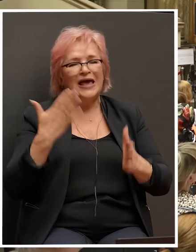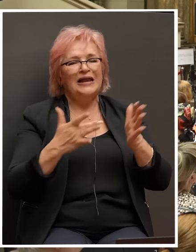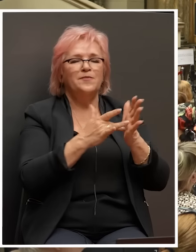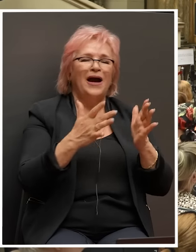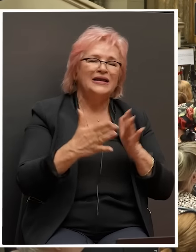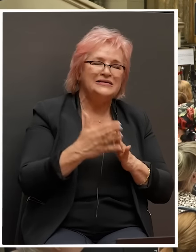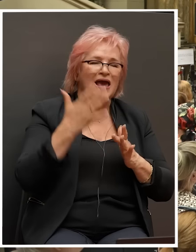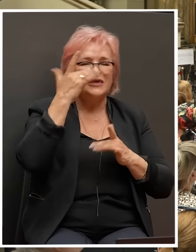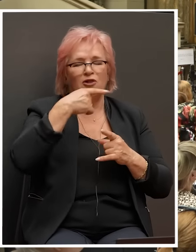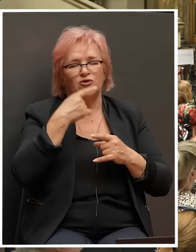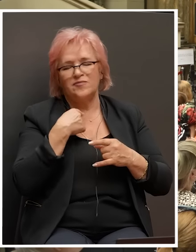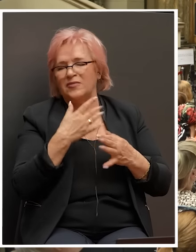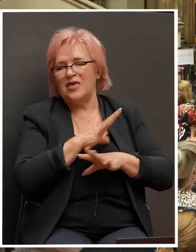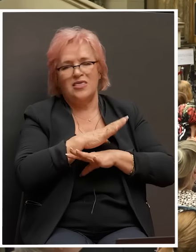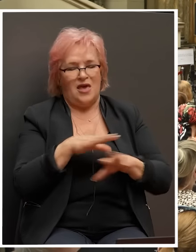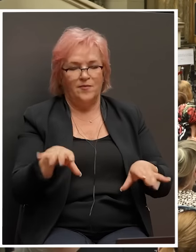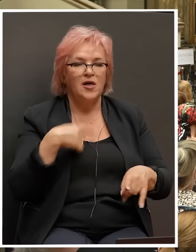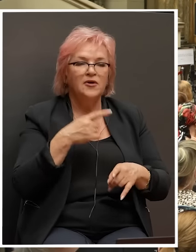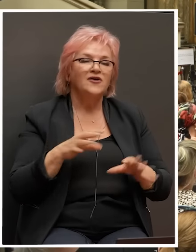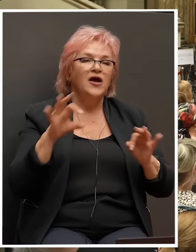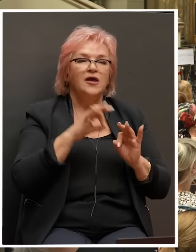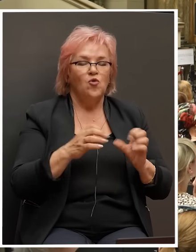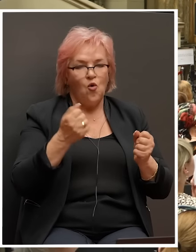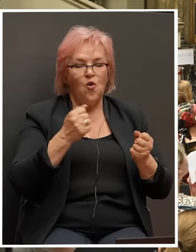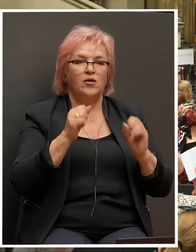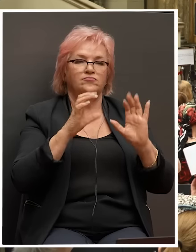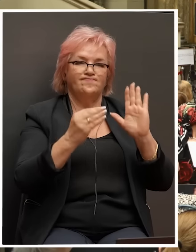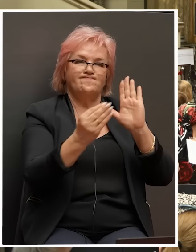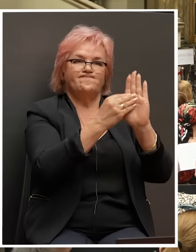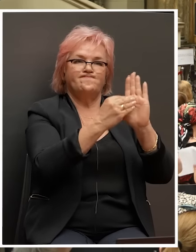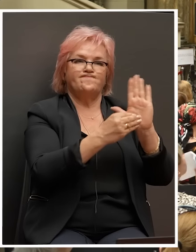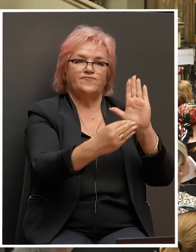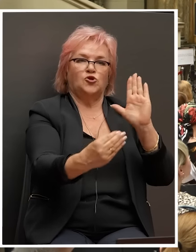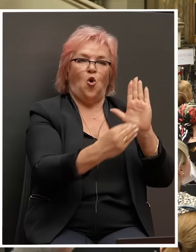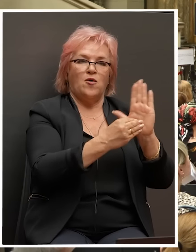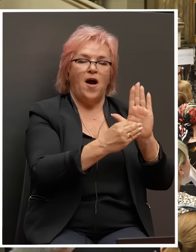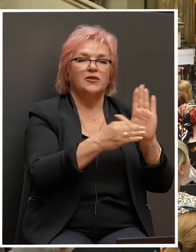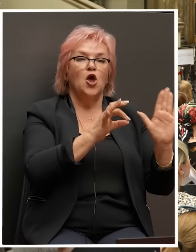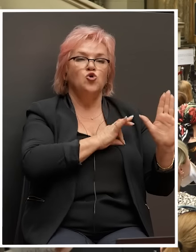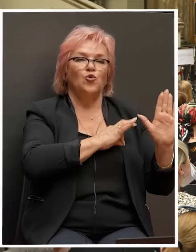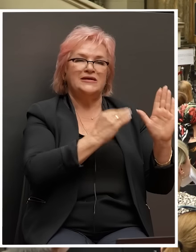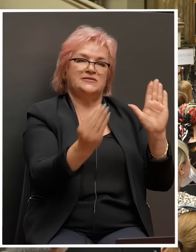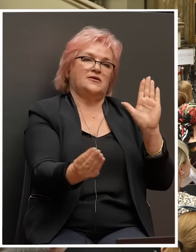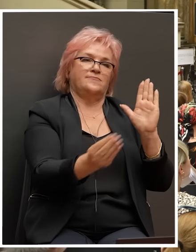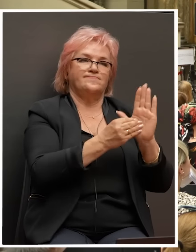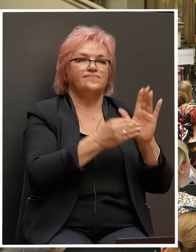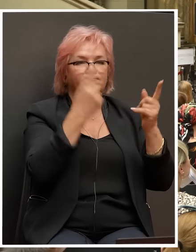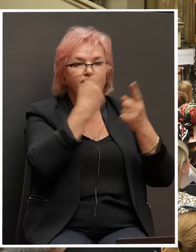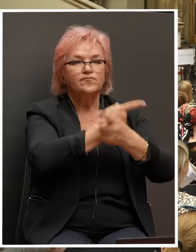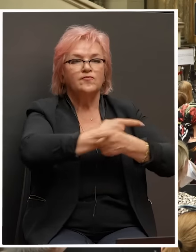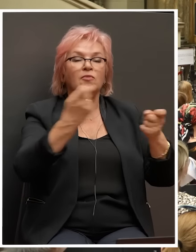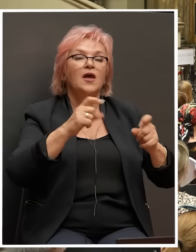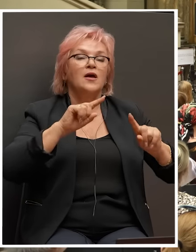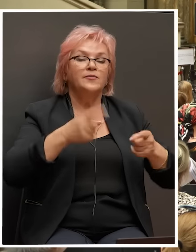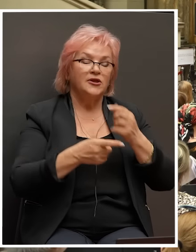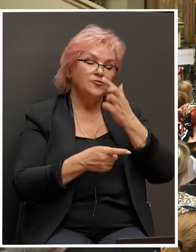христианской идеологии мы не говорим. Мы говорим о догматах католической идеологии, которые формулируются юристами на самом деле, потому